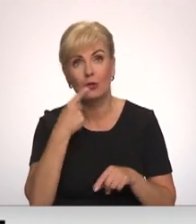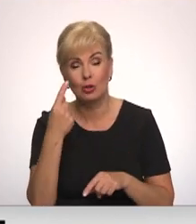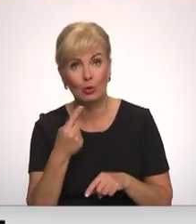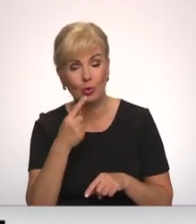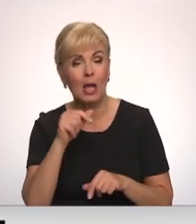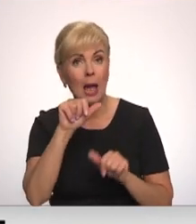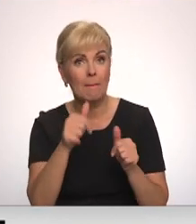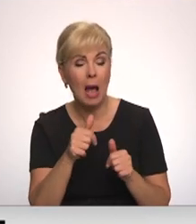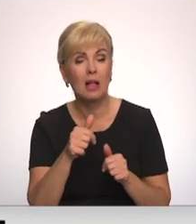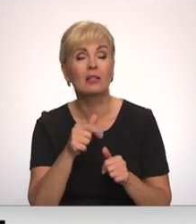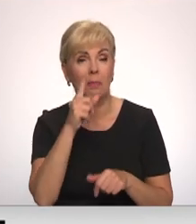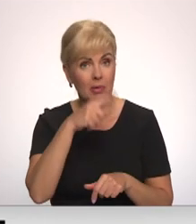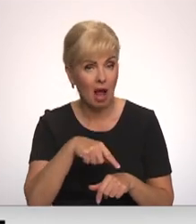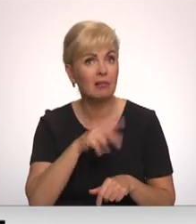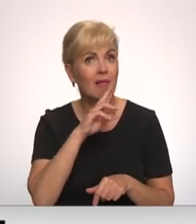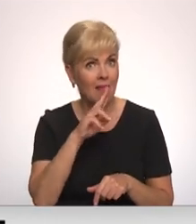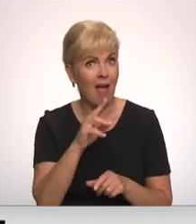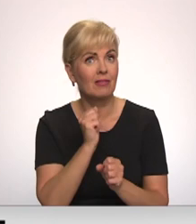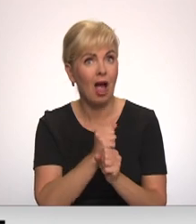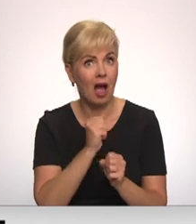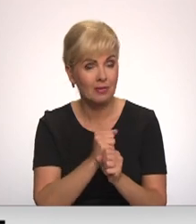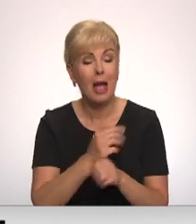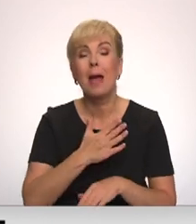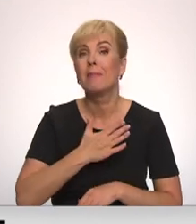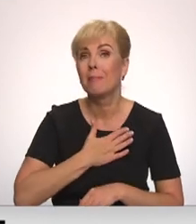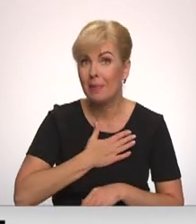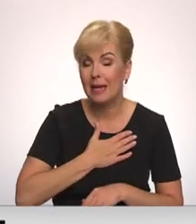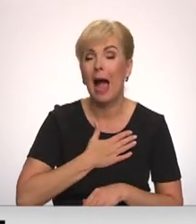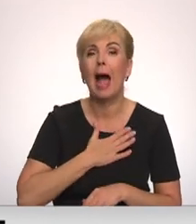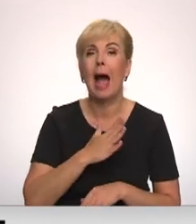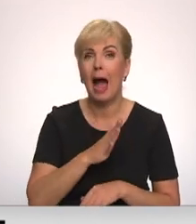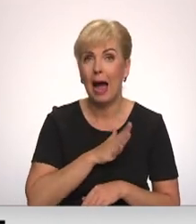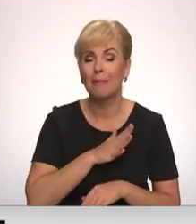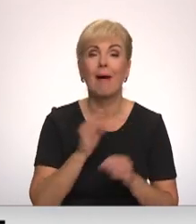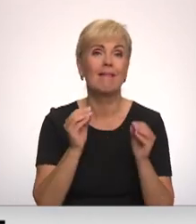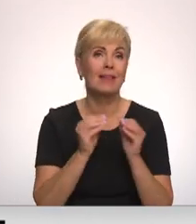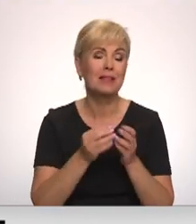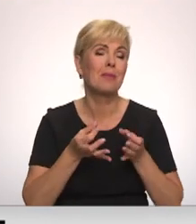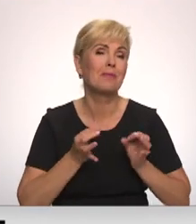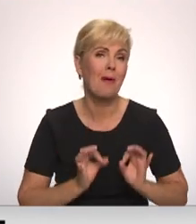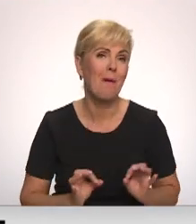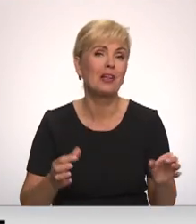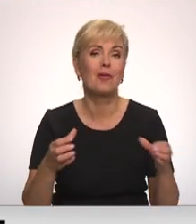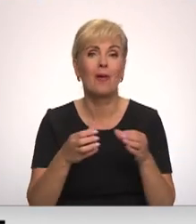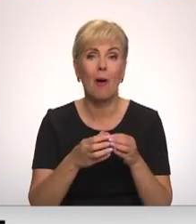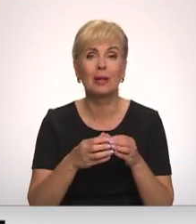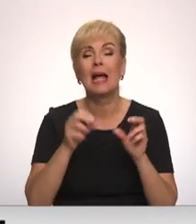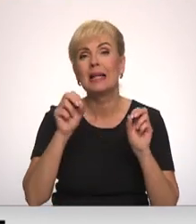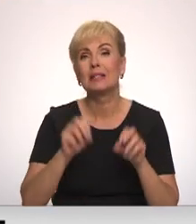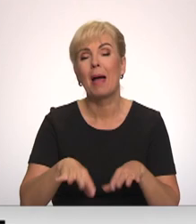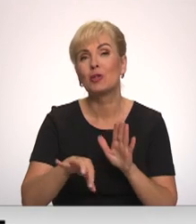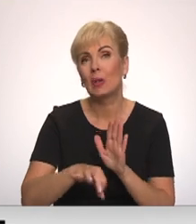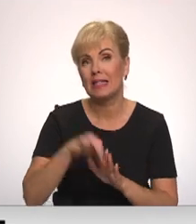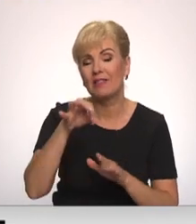māksliniekiem tas prasīja teju nedēļu darba. Mēs bijām 10, nu jau varētu teikt, profesionāļa komanda. Mēs apzināti izvēlējāmies